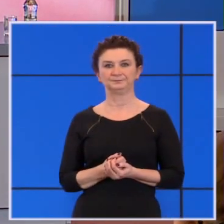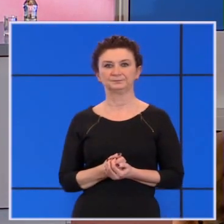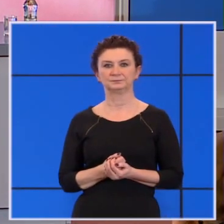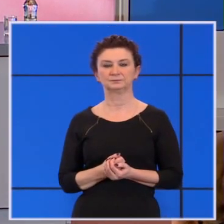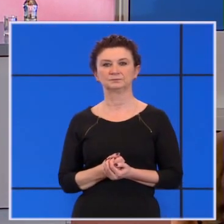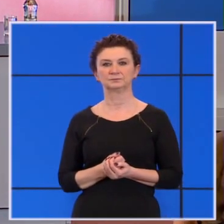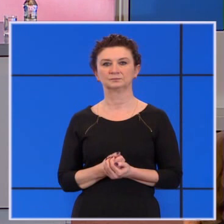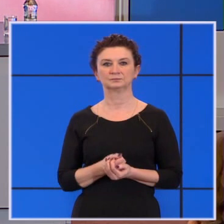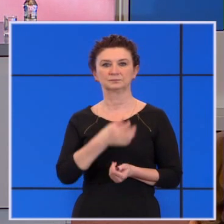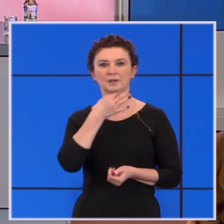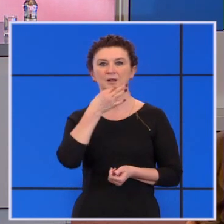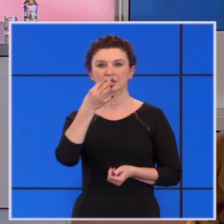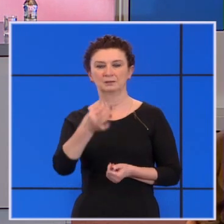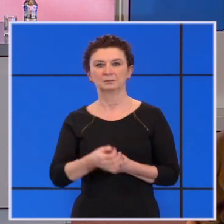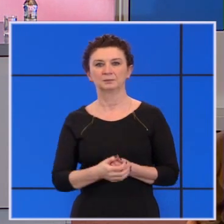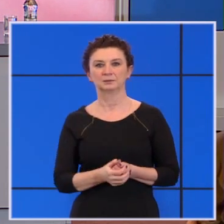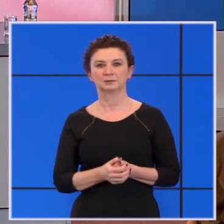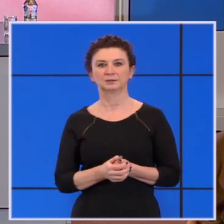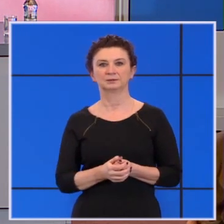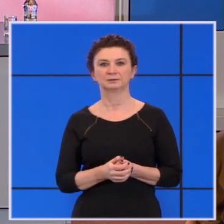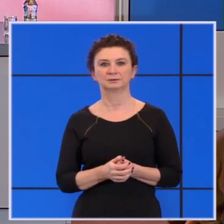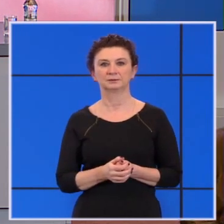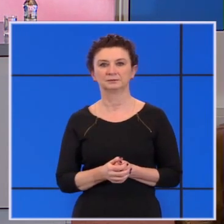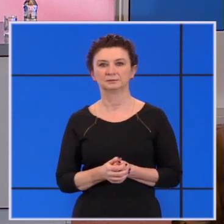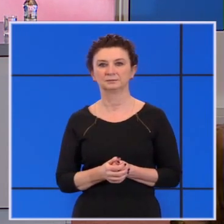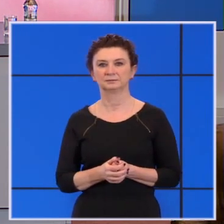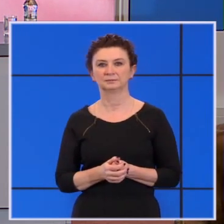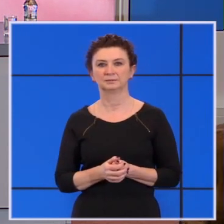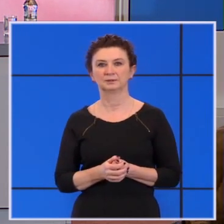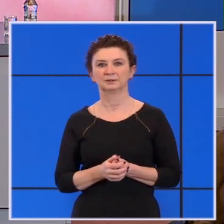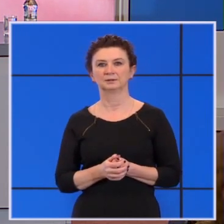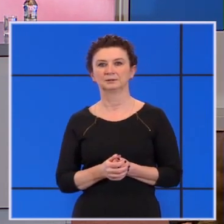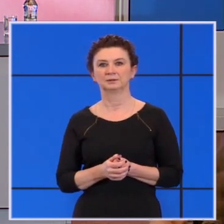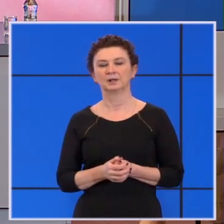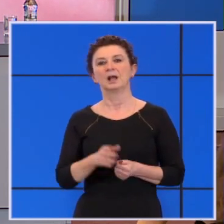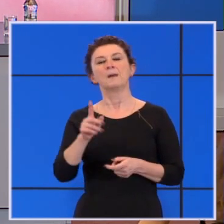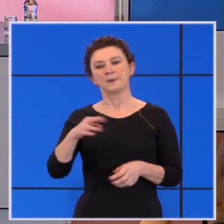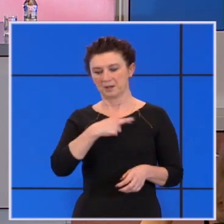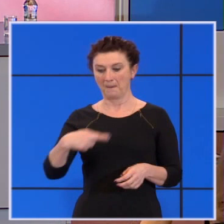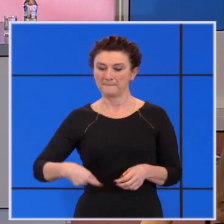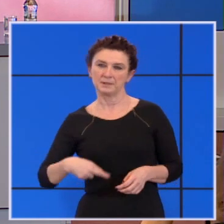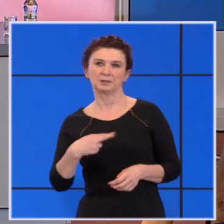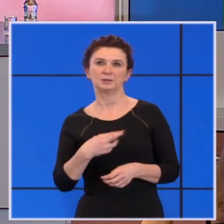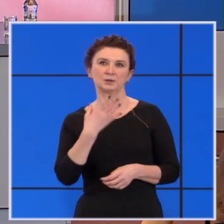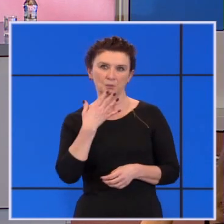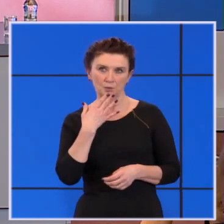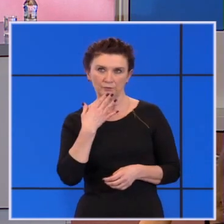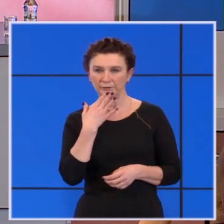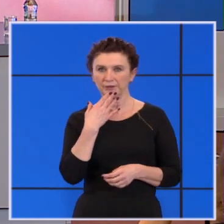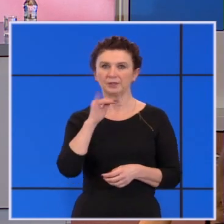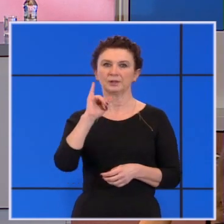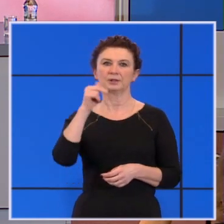Dzień dobry, Jacek Rusinowski, Radio Plus. Pani premier konsekwentnie używa określenia in vitro, to metoda leczenia bezpłodności, więc chciałem zapytać, czy znany jest